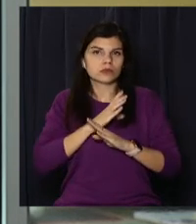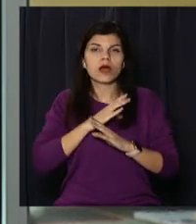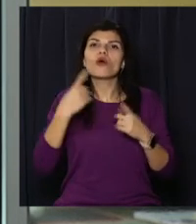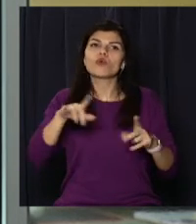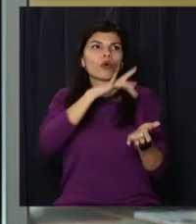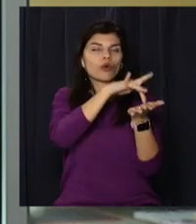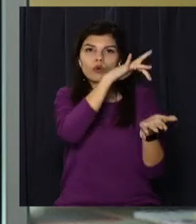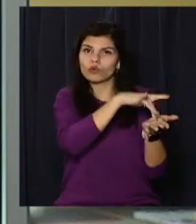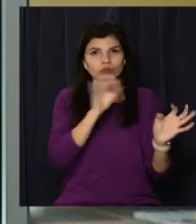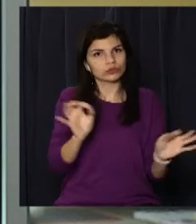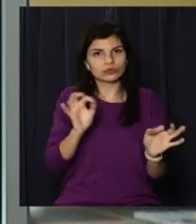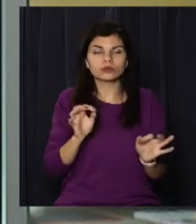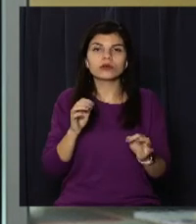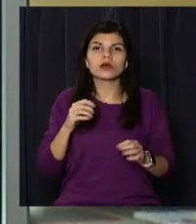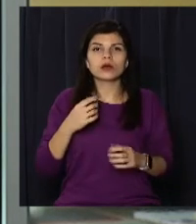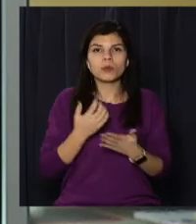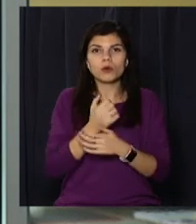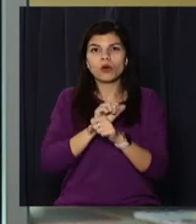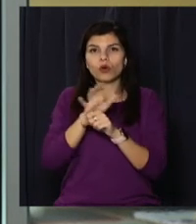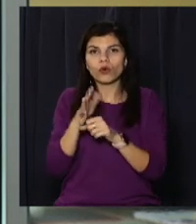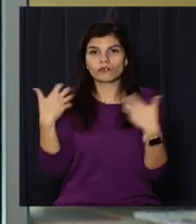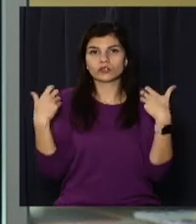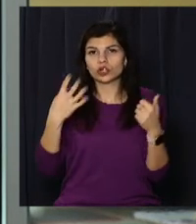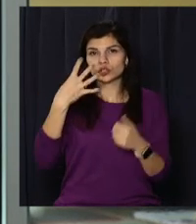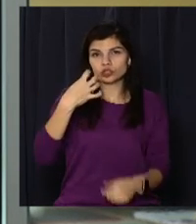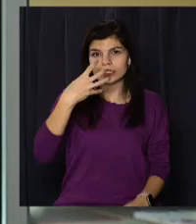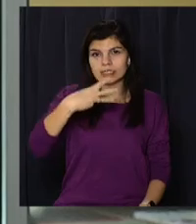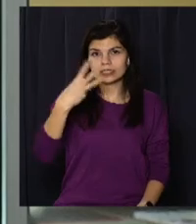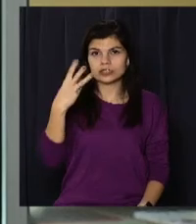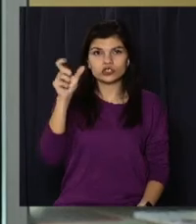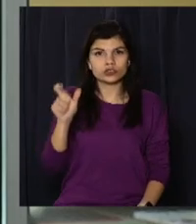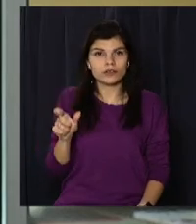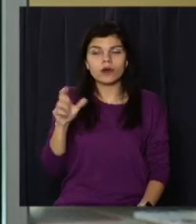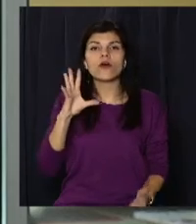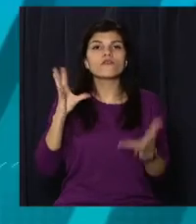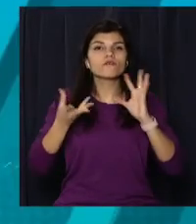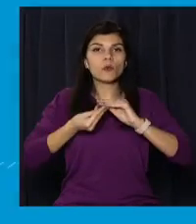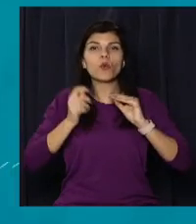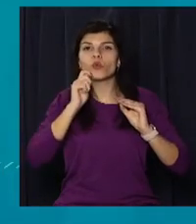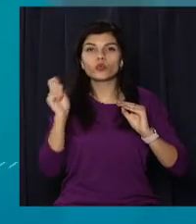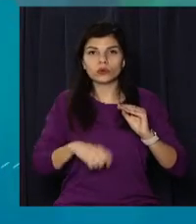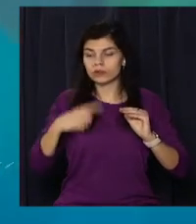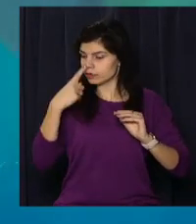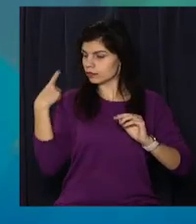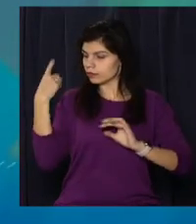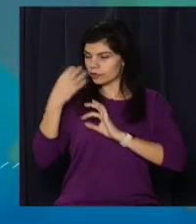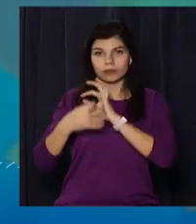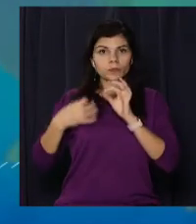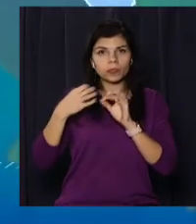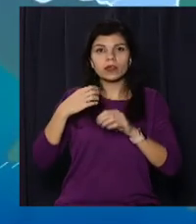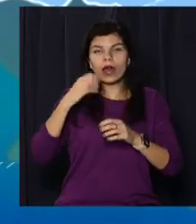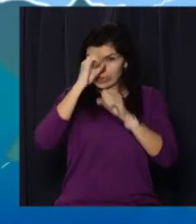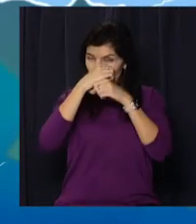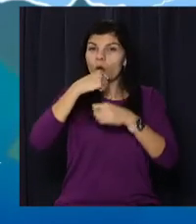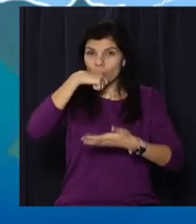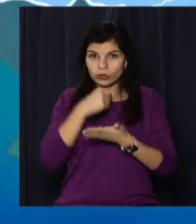інших регіонів. Водночас подолали ковід 433 пацієнта. Загалом в Україні за попередню добу лабораторно